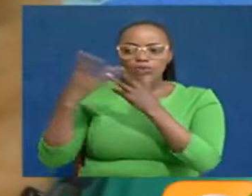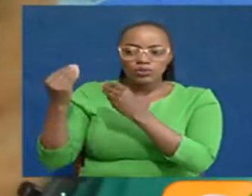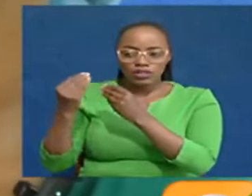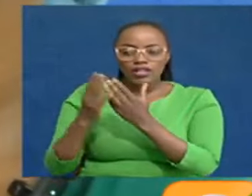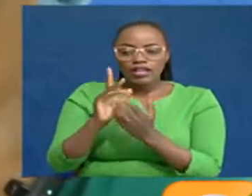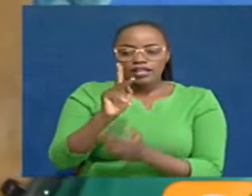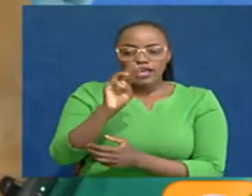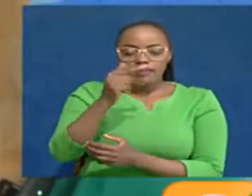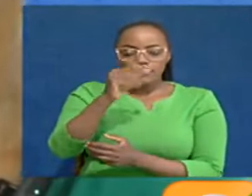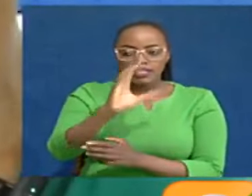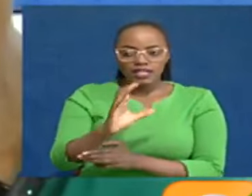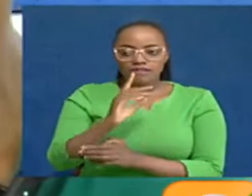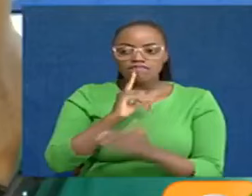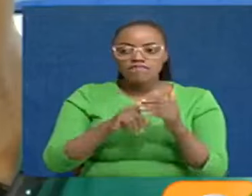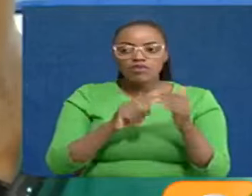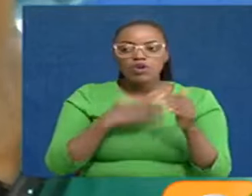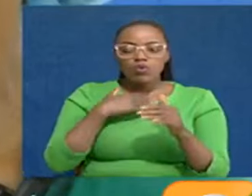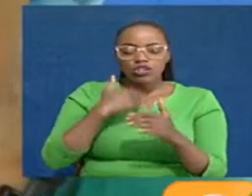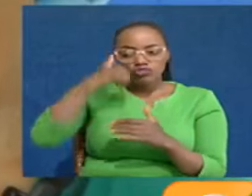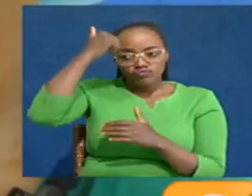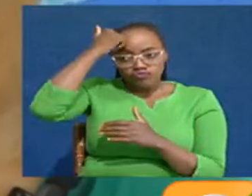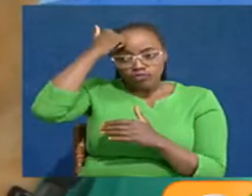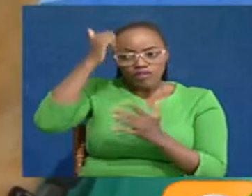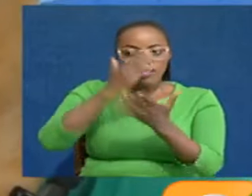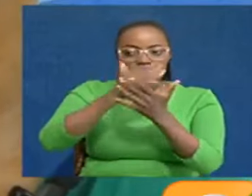KMTC. Nikasema I just want to do kitu